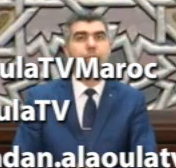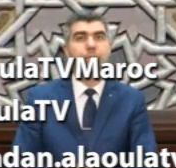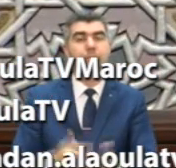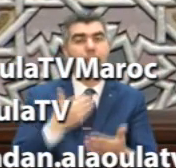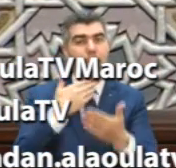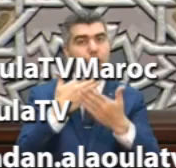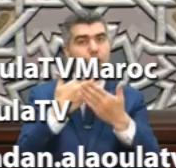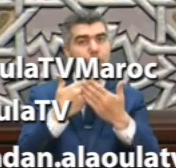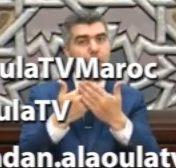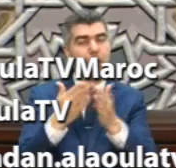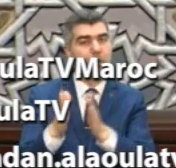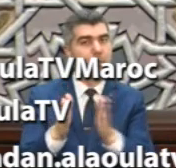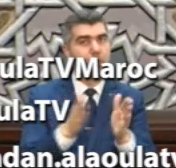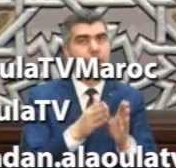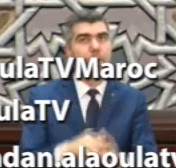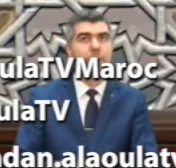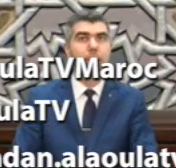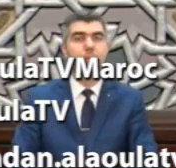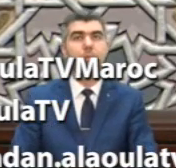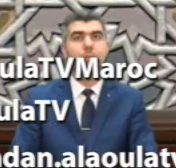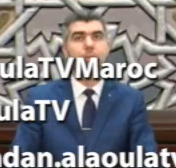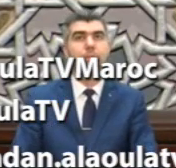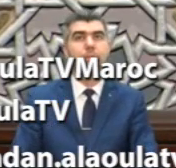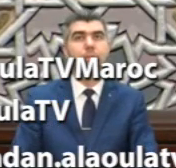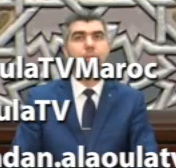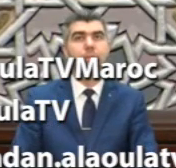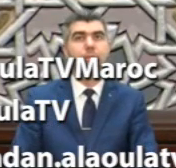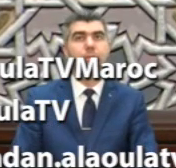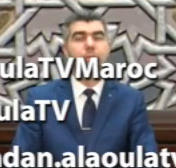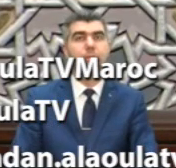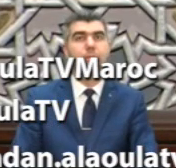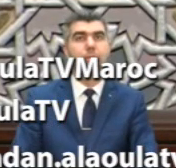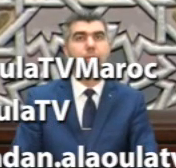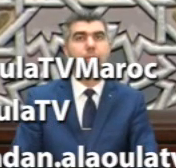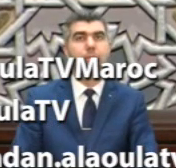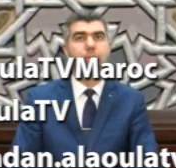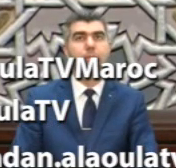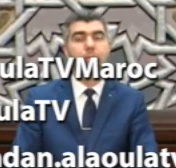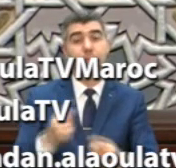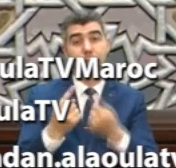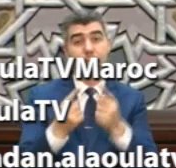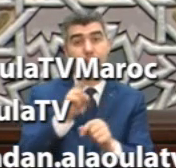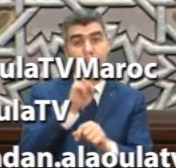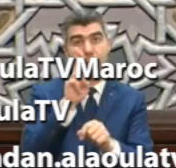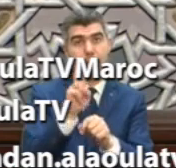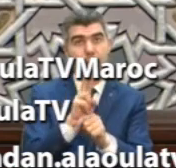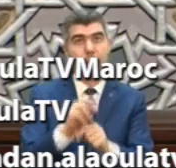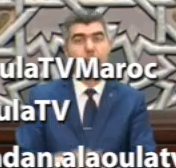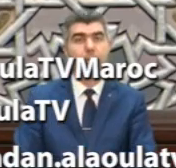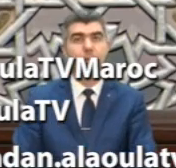شكرا السيد النائب. سؤال أو تعقيب إضافي آخر.